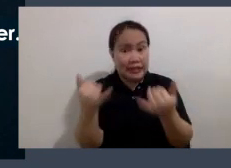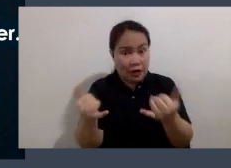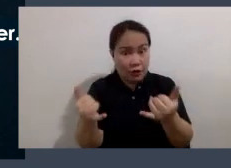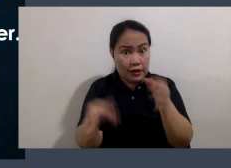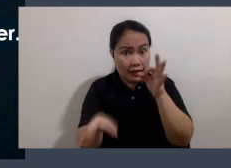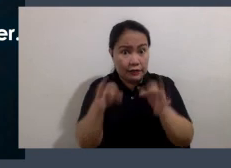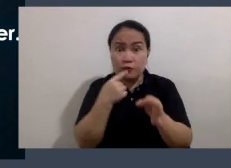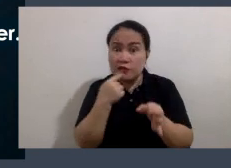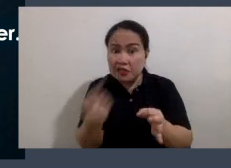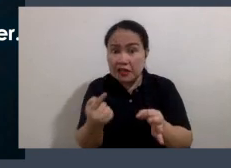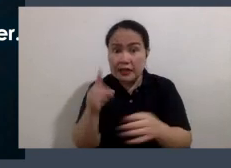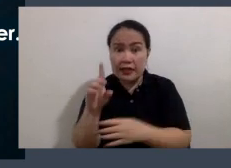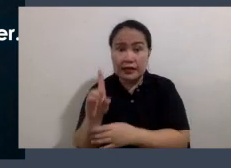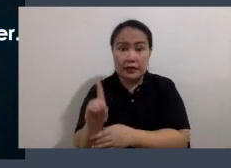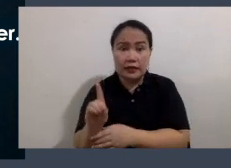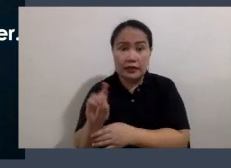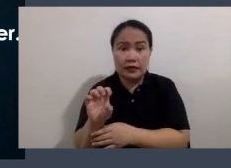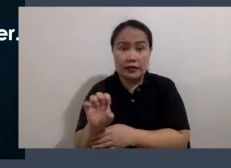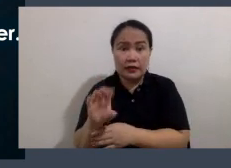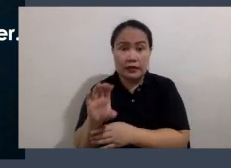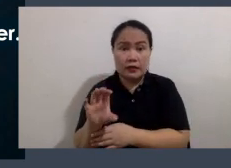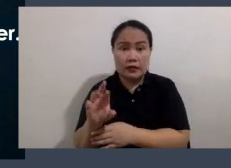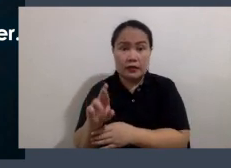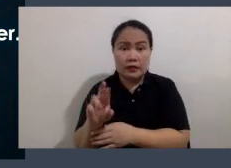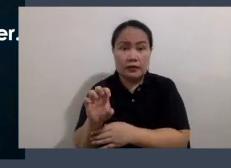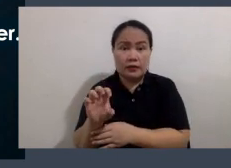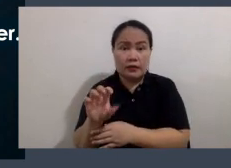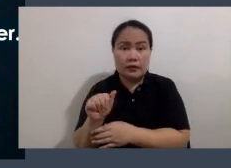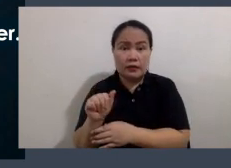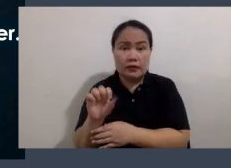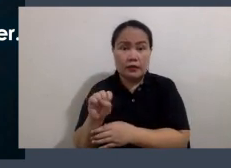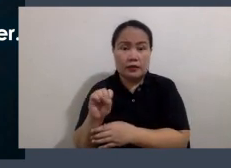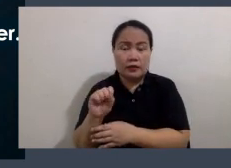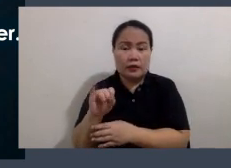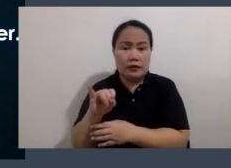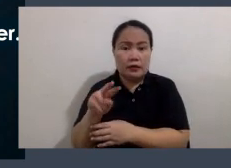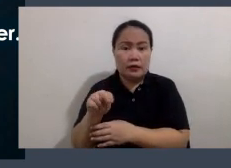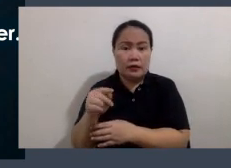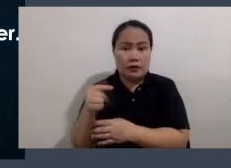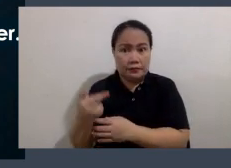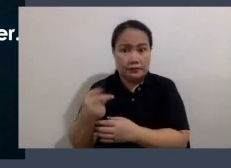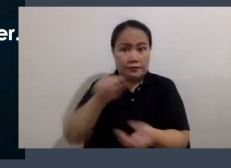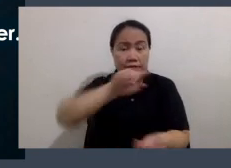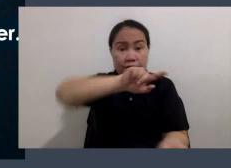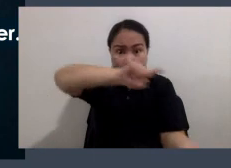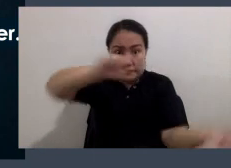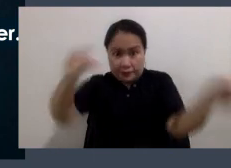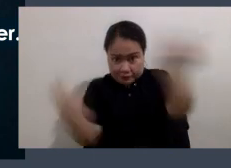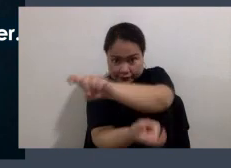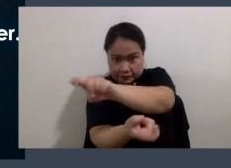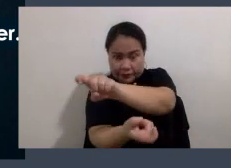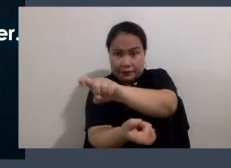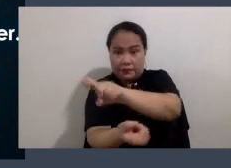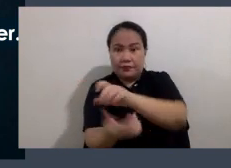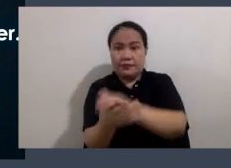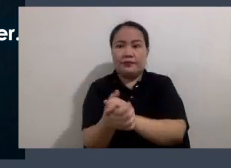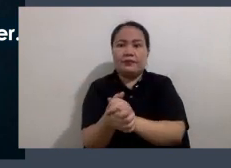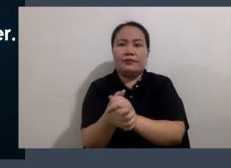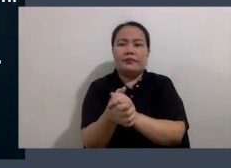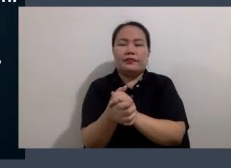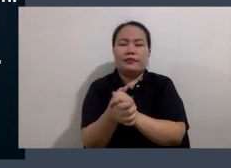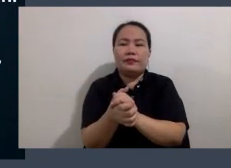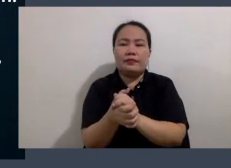natin siya. Mauuna lang si 8, 5, 2, 1, negative 1, and negative 4. Babalik ta rin lang natin.